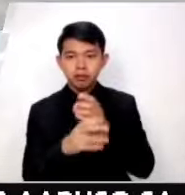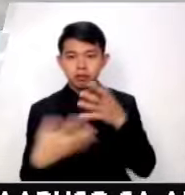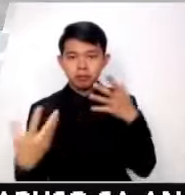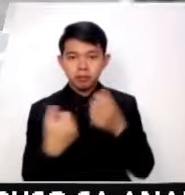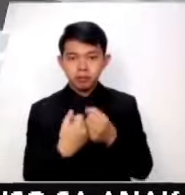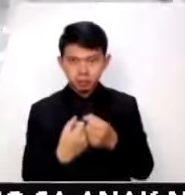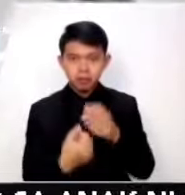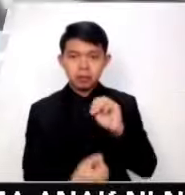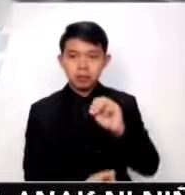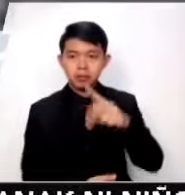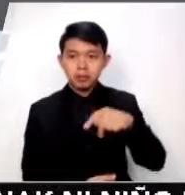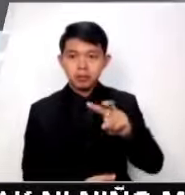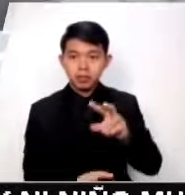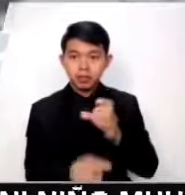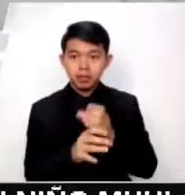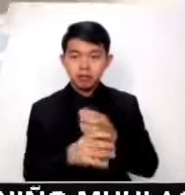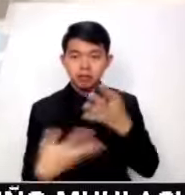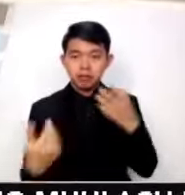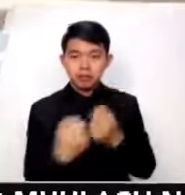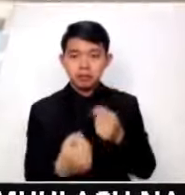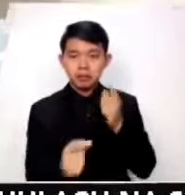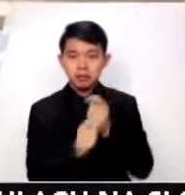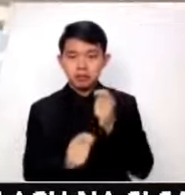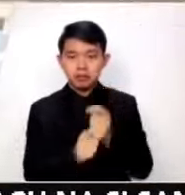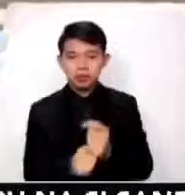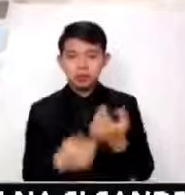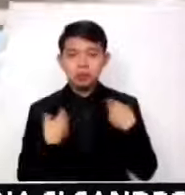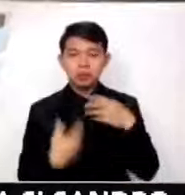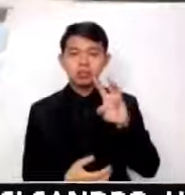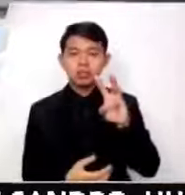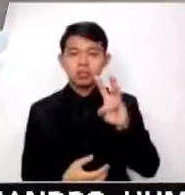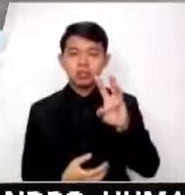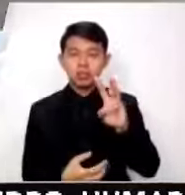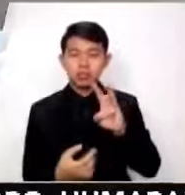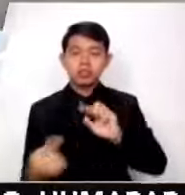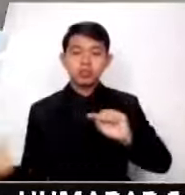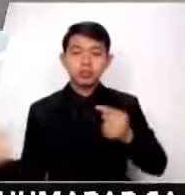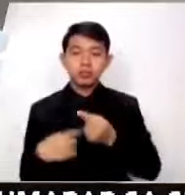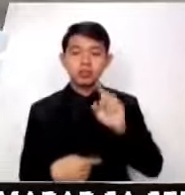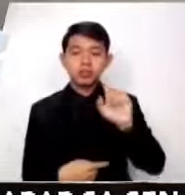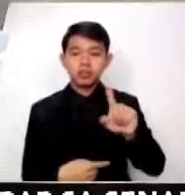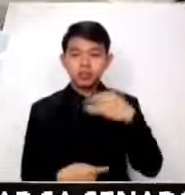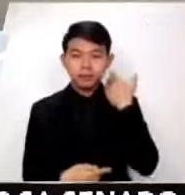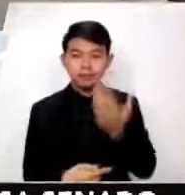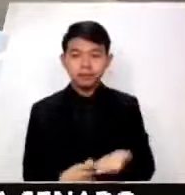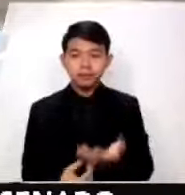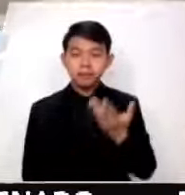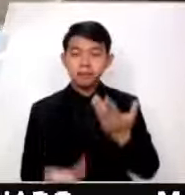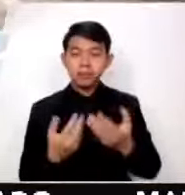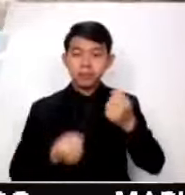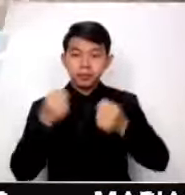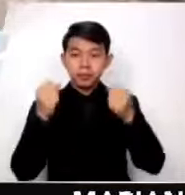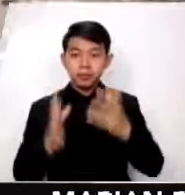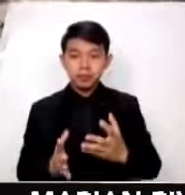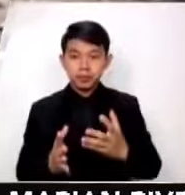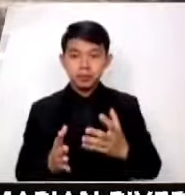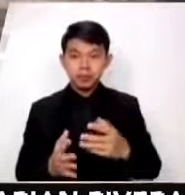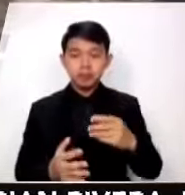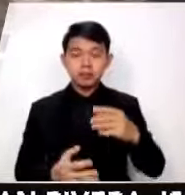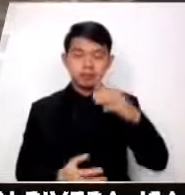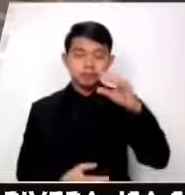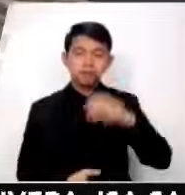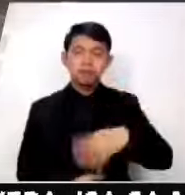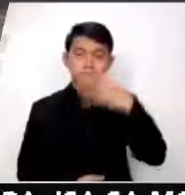ang nasawi habang anim ang nasugatan. Ayon sa pulisya, posibleng nakaidlip ang driver ng MPV. Ito si EJ